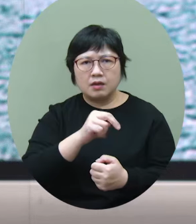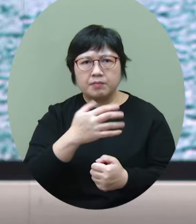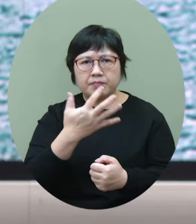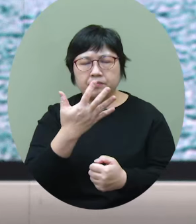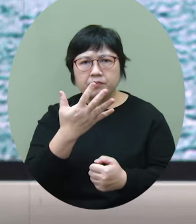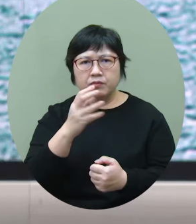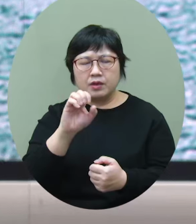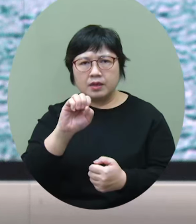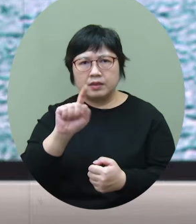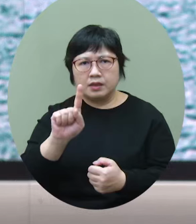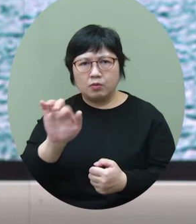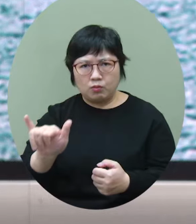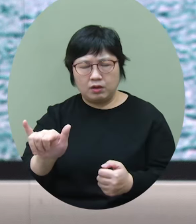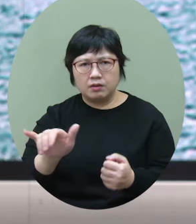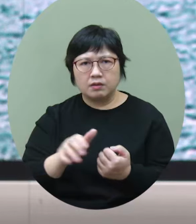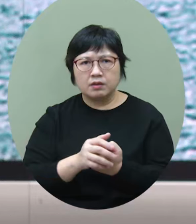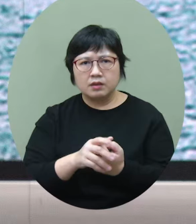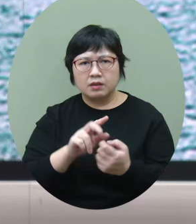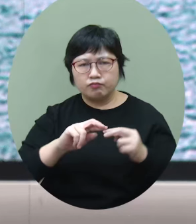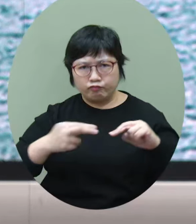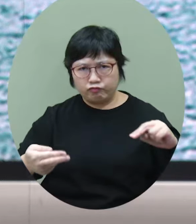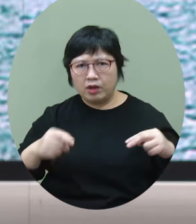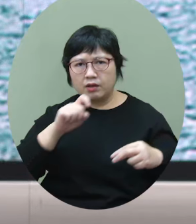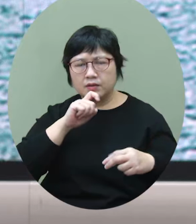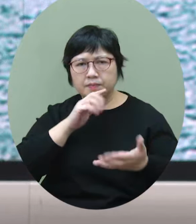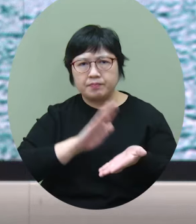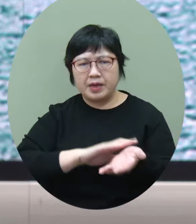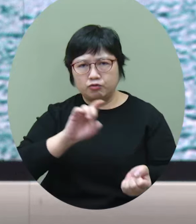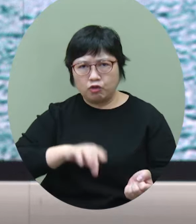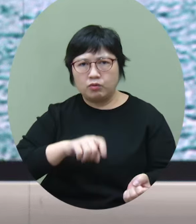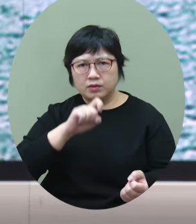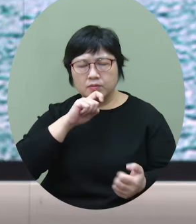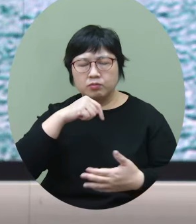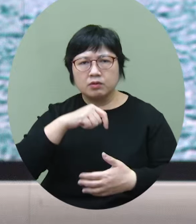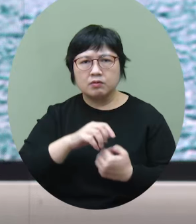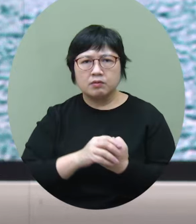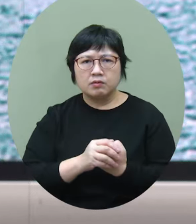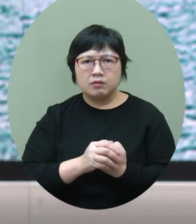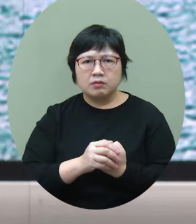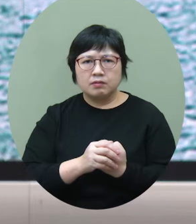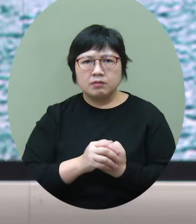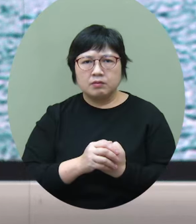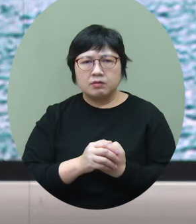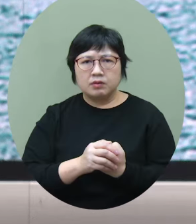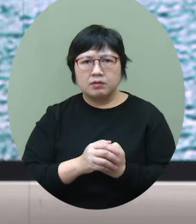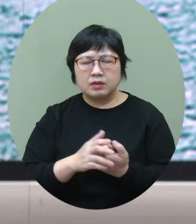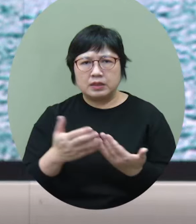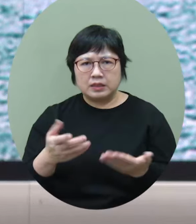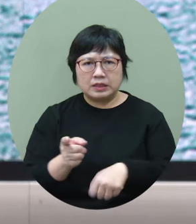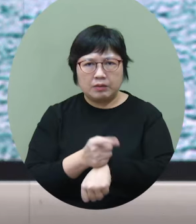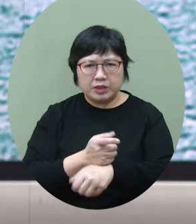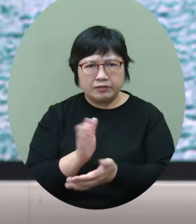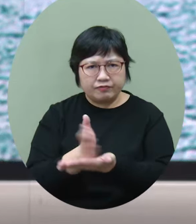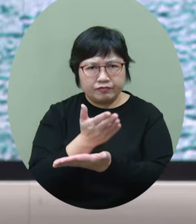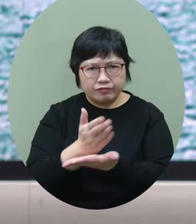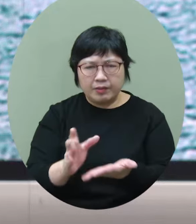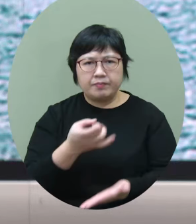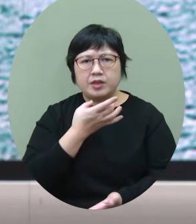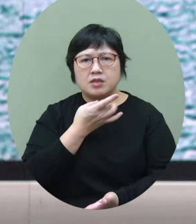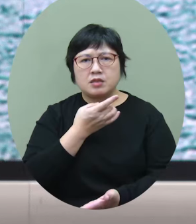N501Y 嘅基因嘅，即係嗰個病毒。咁暫時都未分到類，究竟佢係